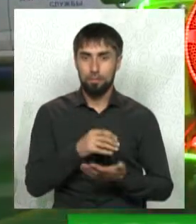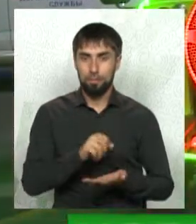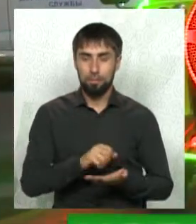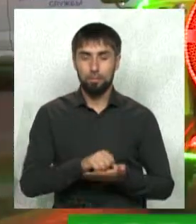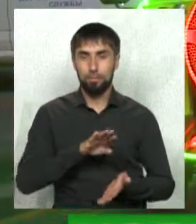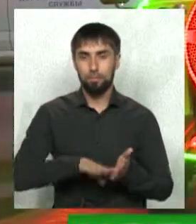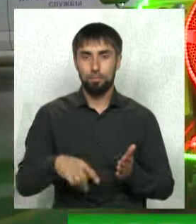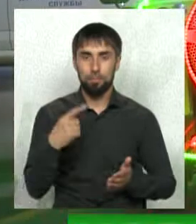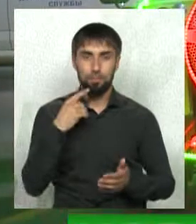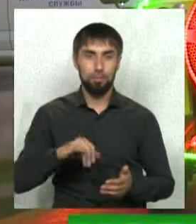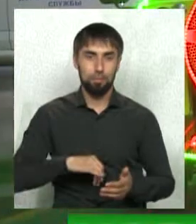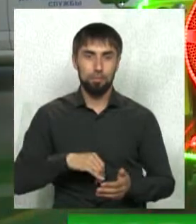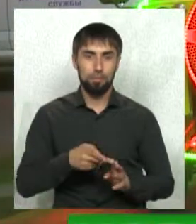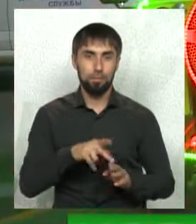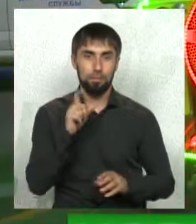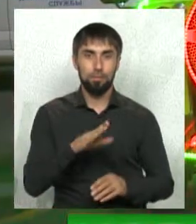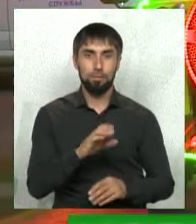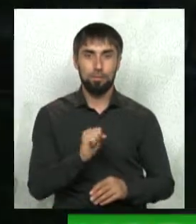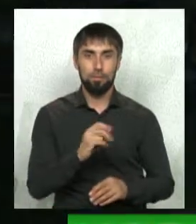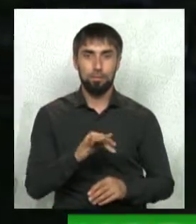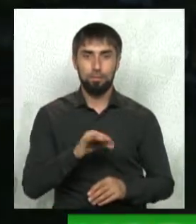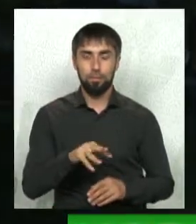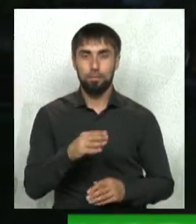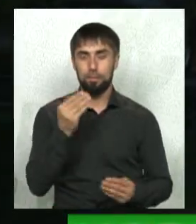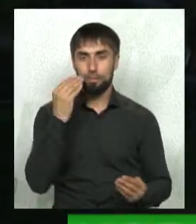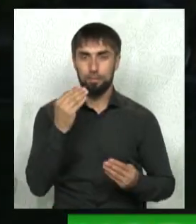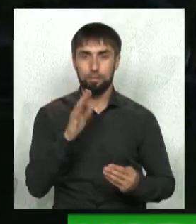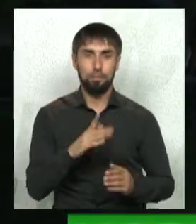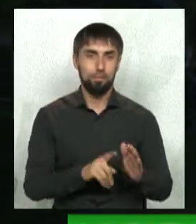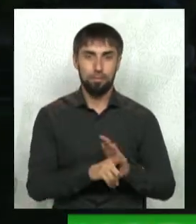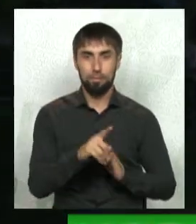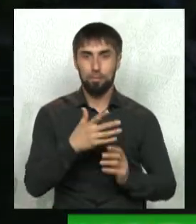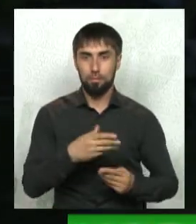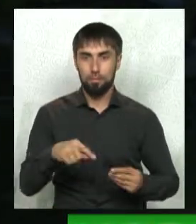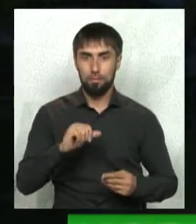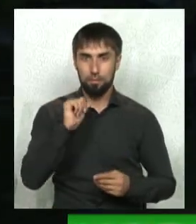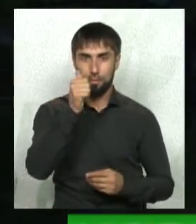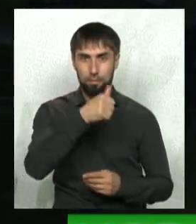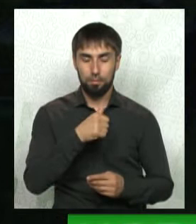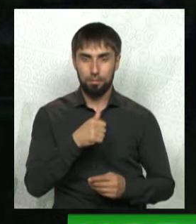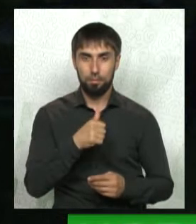как безобидная шалость, прибегают к вандализму. К примеру, в начале весны этого года